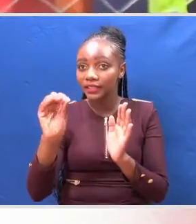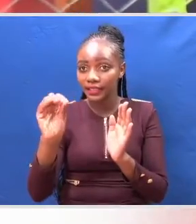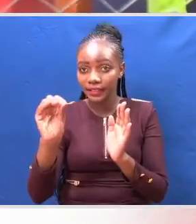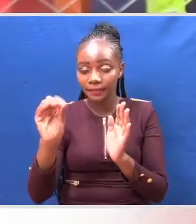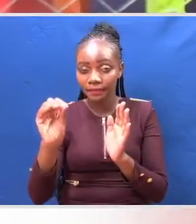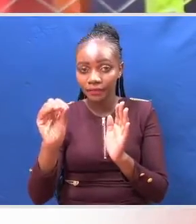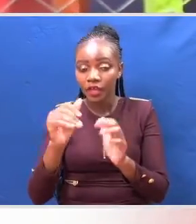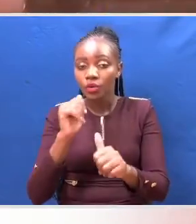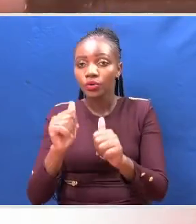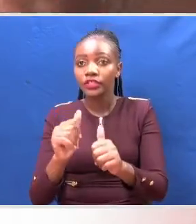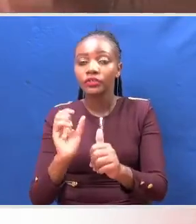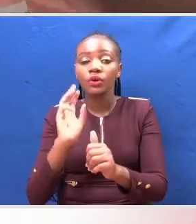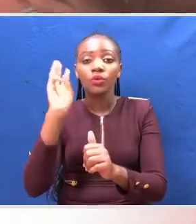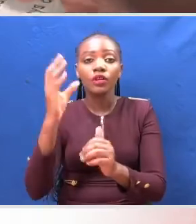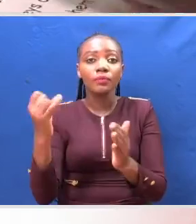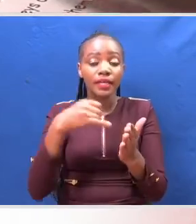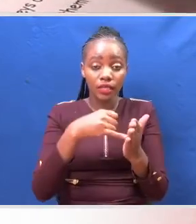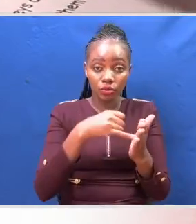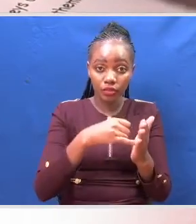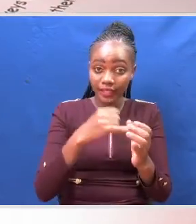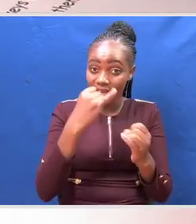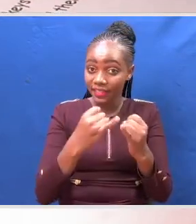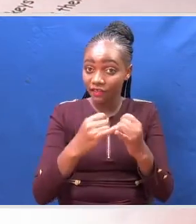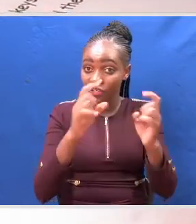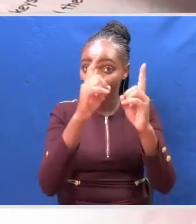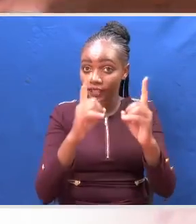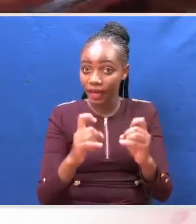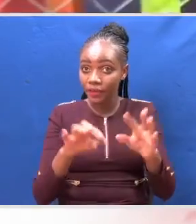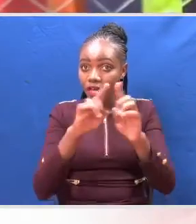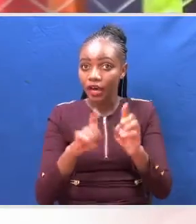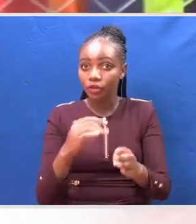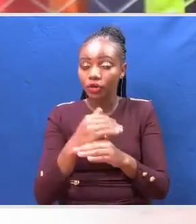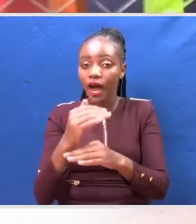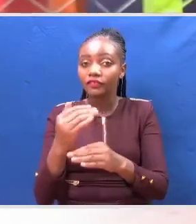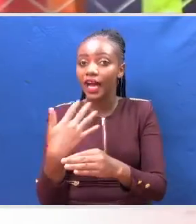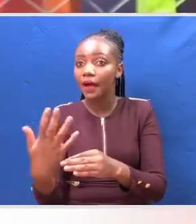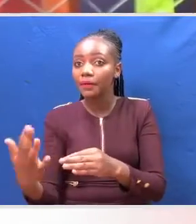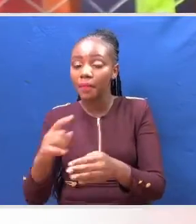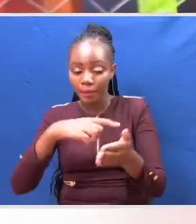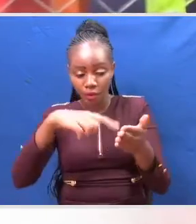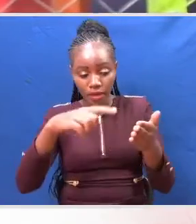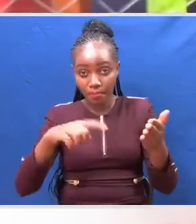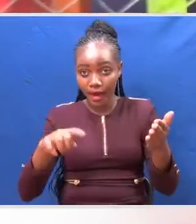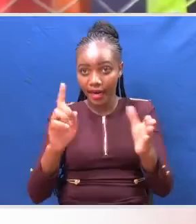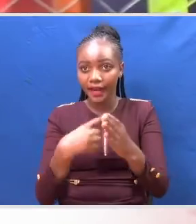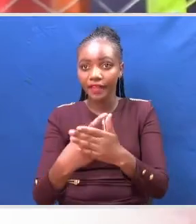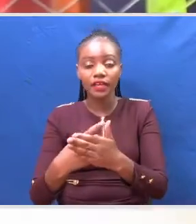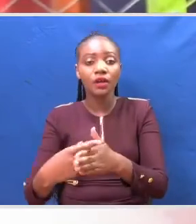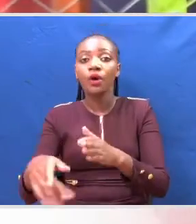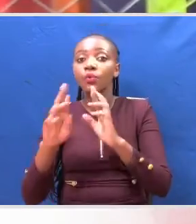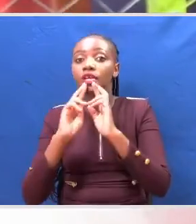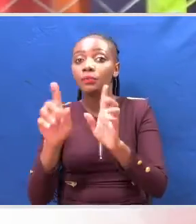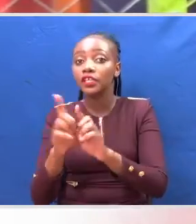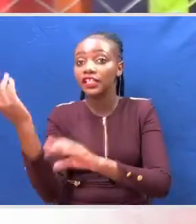junior secondary school. We also agreed that once a paper is done, we mark and we upload the same day so that we don't